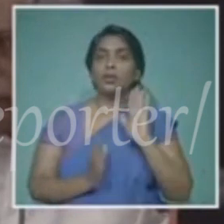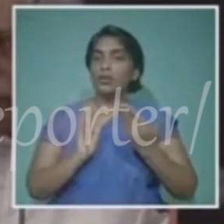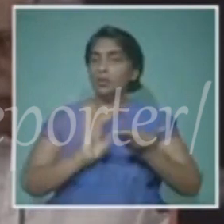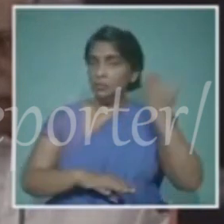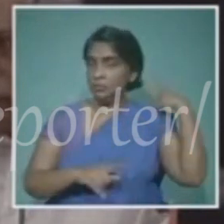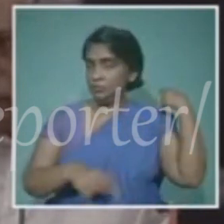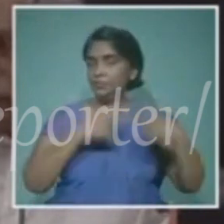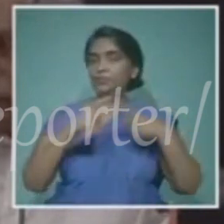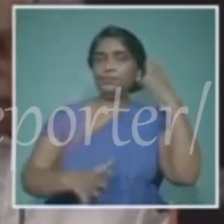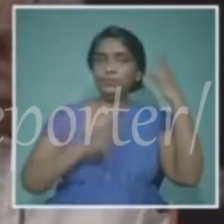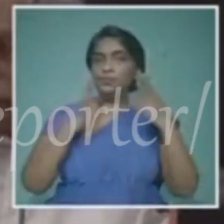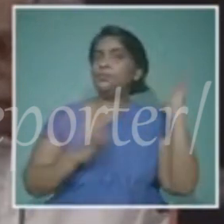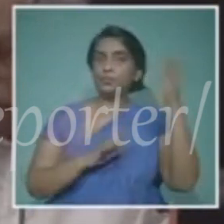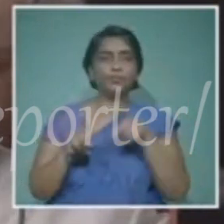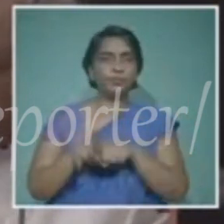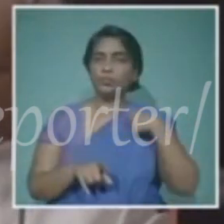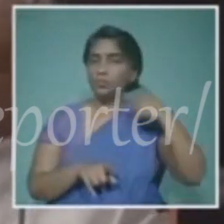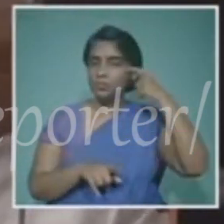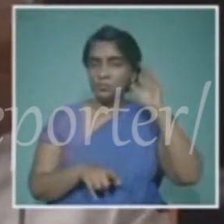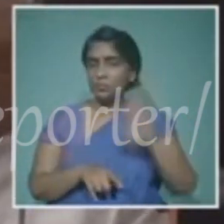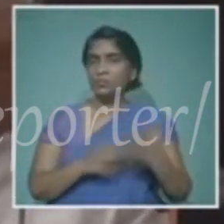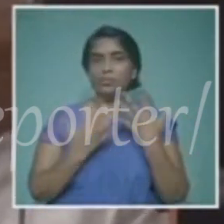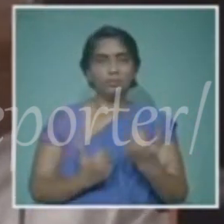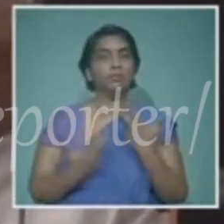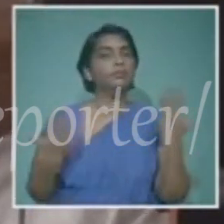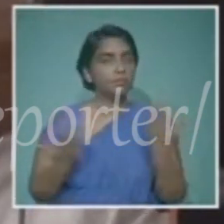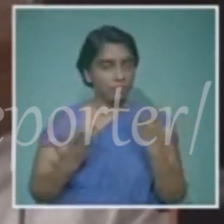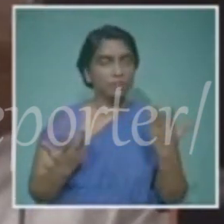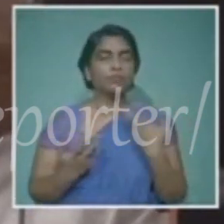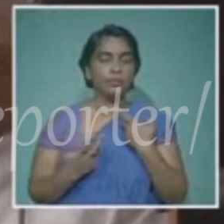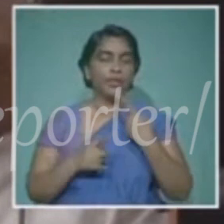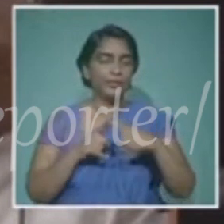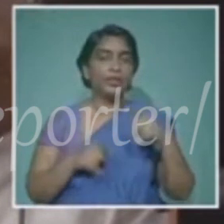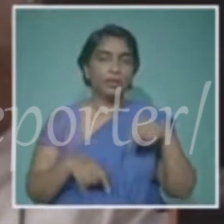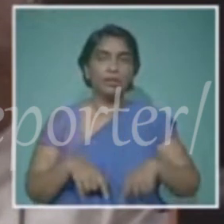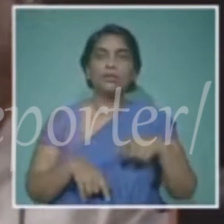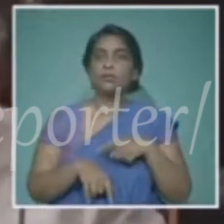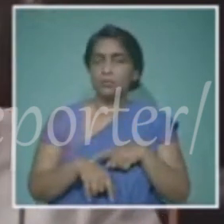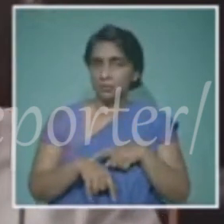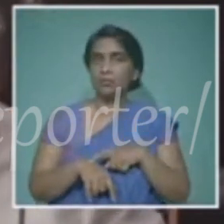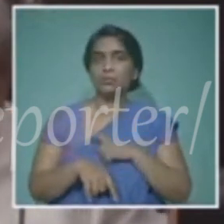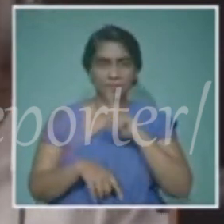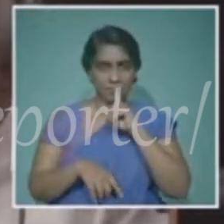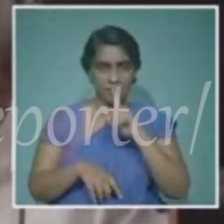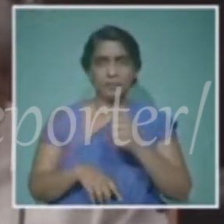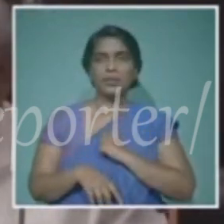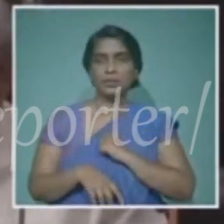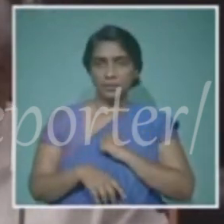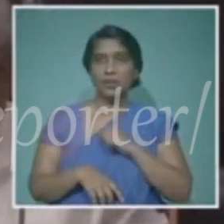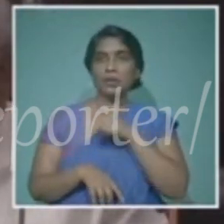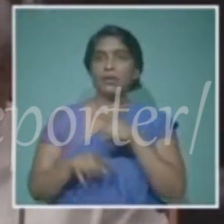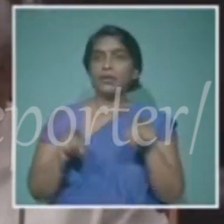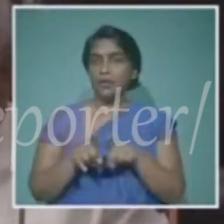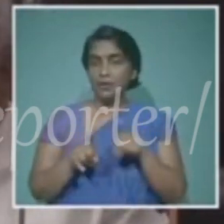ඉතිහාසය පුරා ලෝකයේ කොහෙවත් එහෙම බලාපොරොත්තු ඉටු වෙලා නැති බව විතරක් මම මේ අවස්ථාවේ පෙන්වා දෙන්නට කැමතියි. ඒ